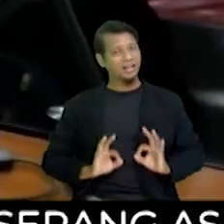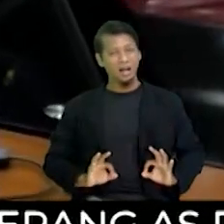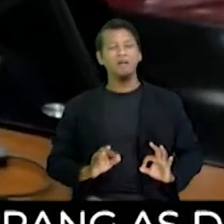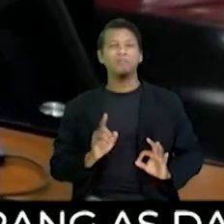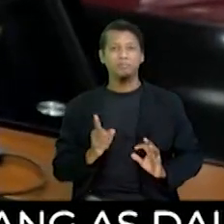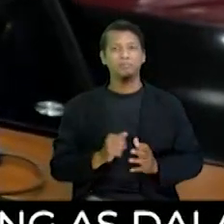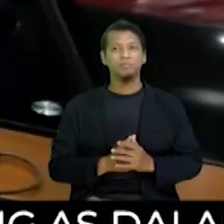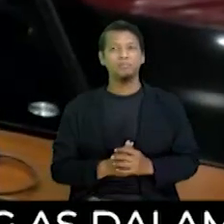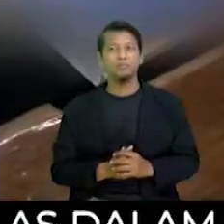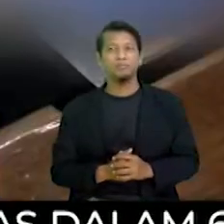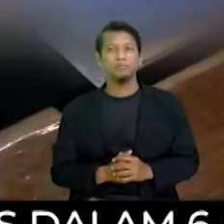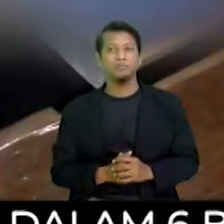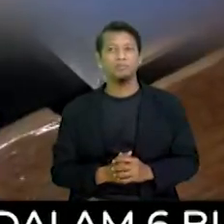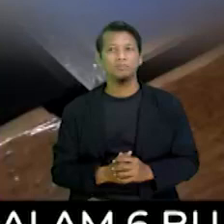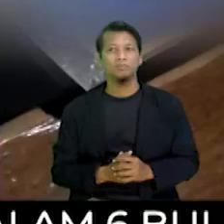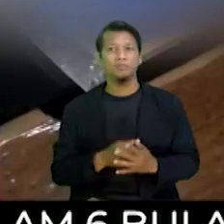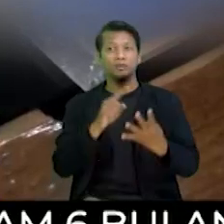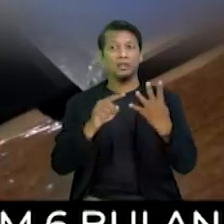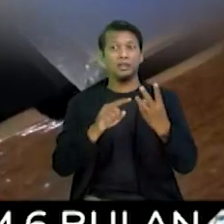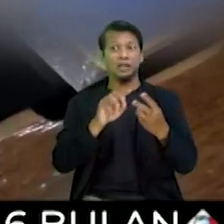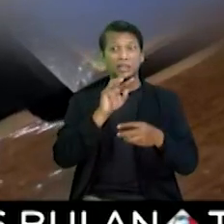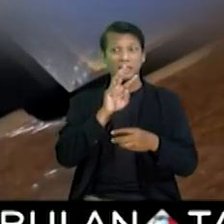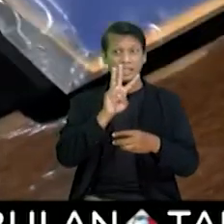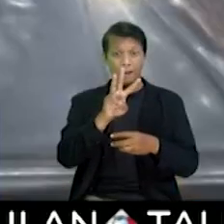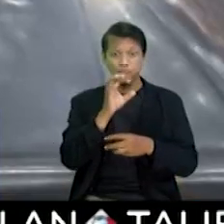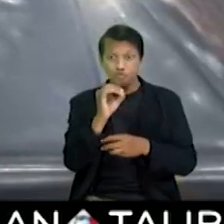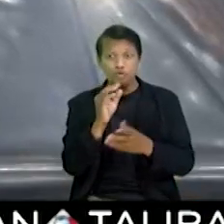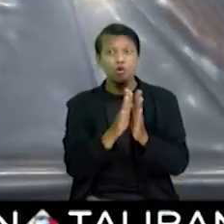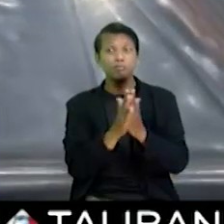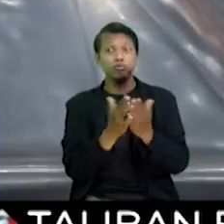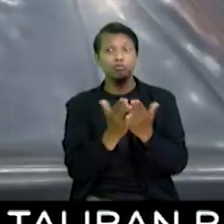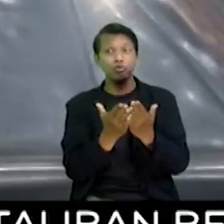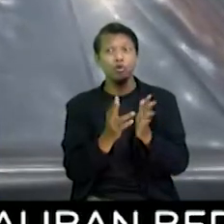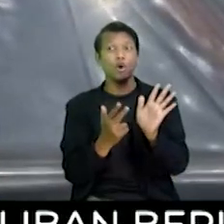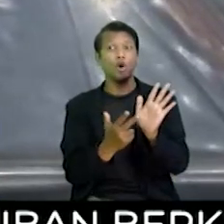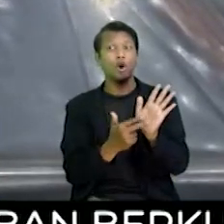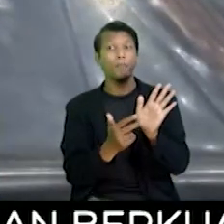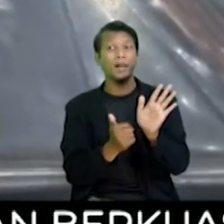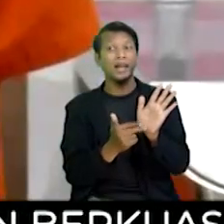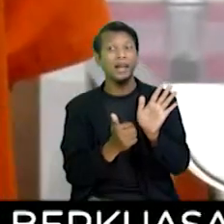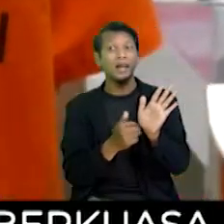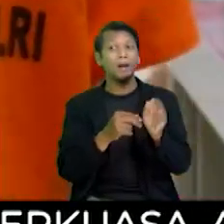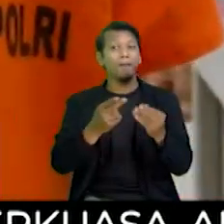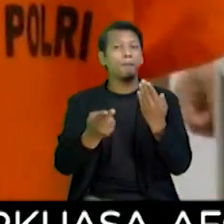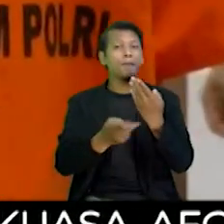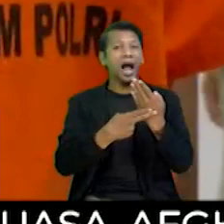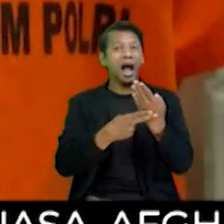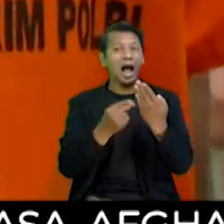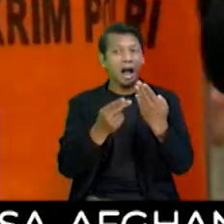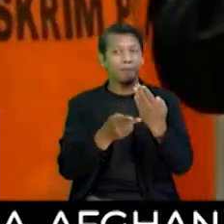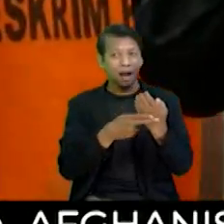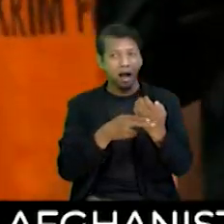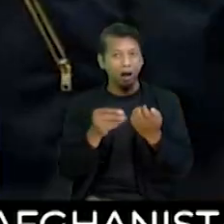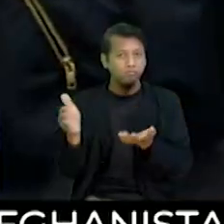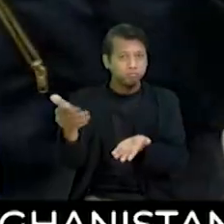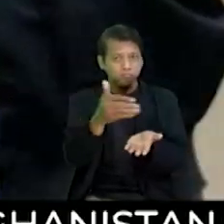Polisi menyita 32 buku rekening bank, 63 kartu ATM, 1 kartu kredit, serta 5 token, hingga kursi show yang